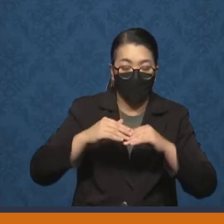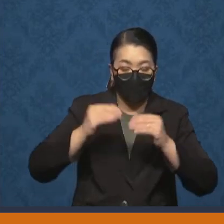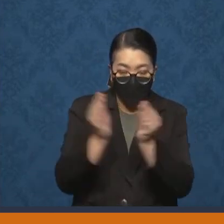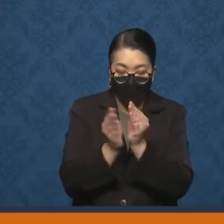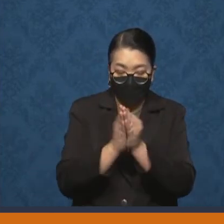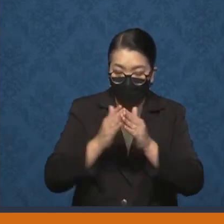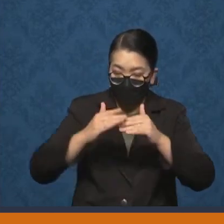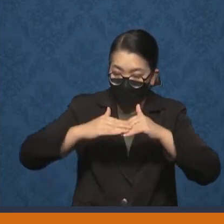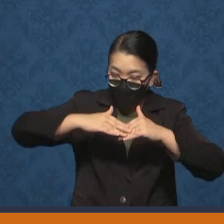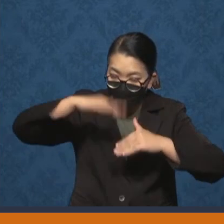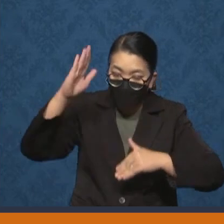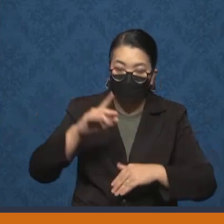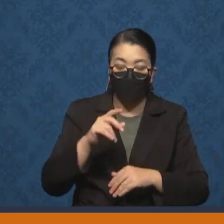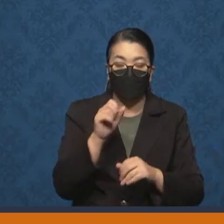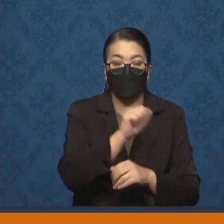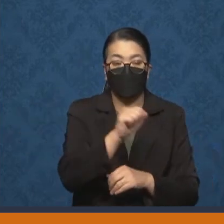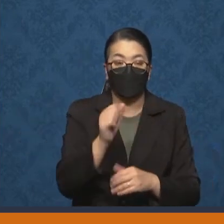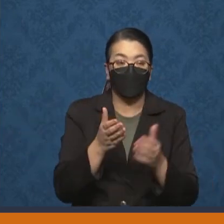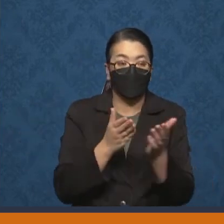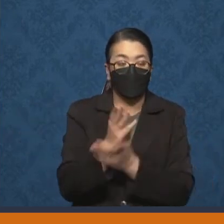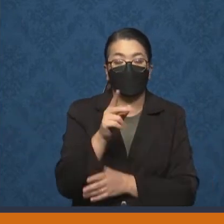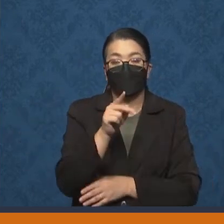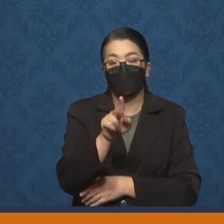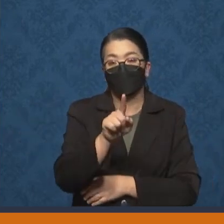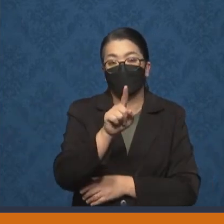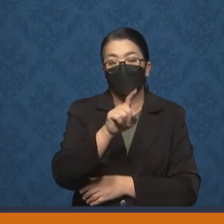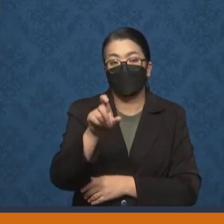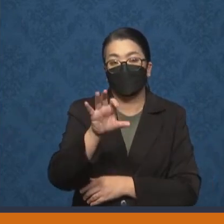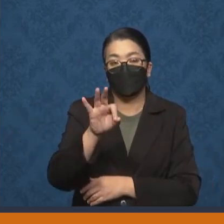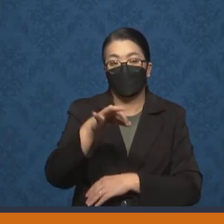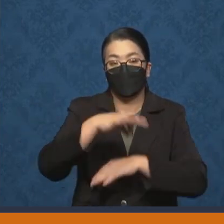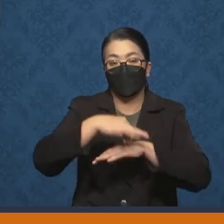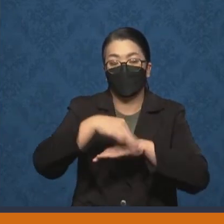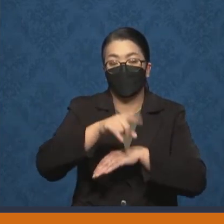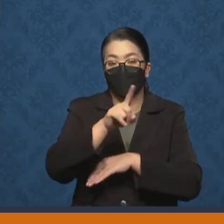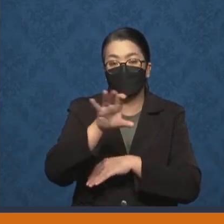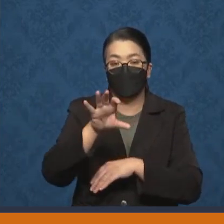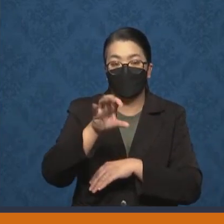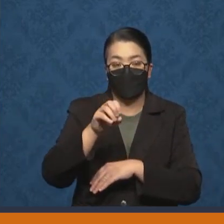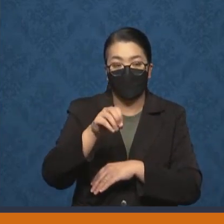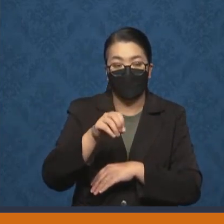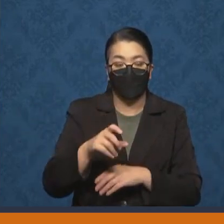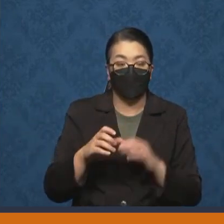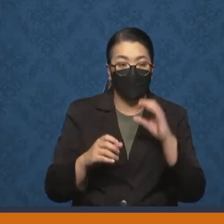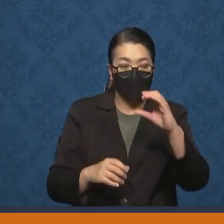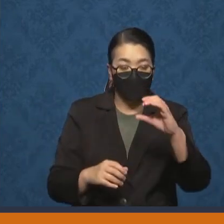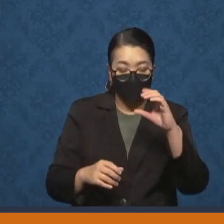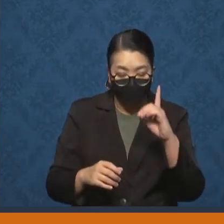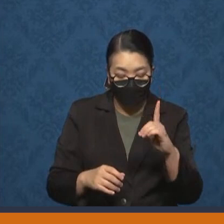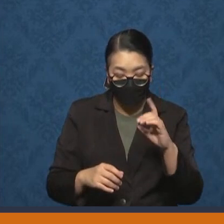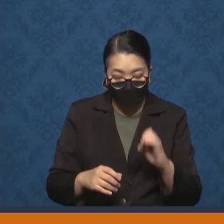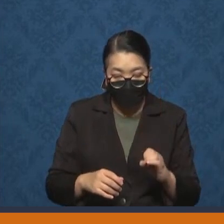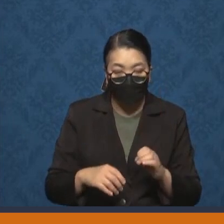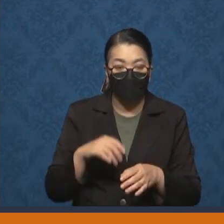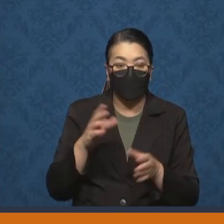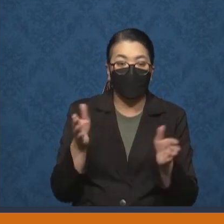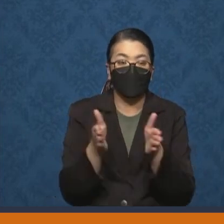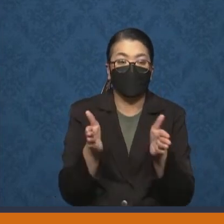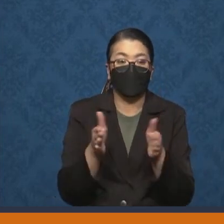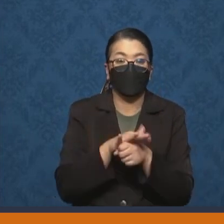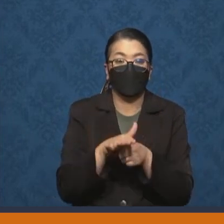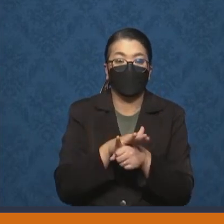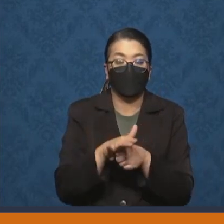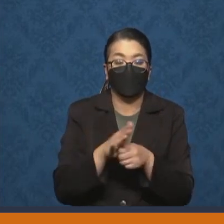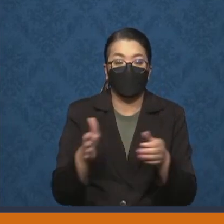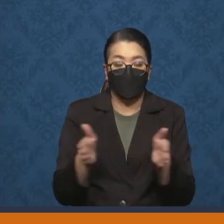ก็คือได้ส.ส.เขต190เก้าอี้ส่วนพรรค B C D และ E ก็เป็นพรรคขนาดกลางพร